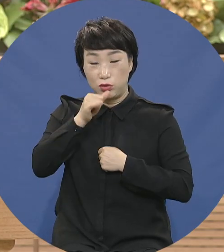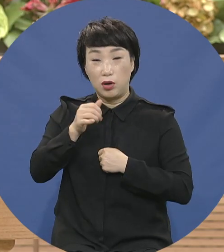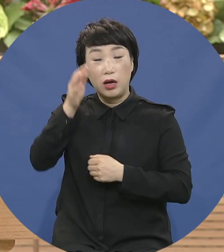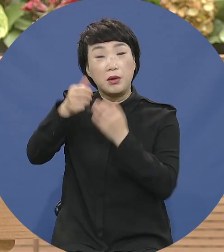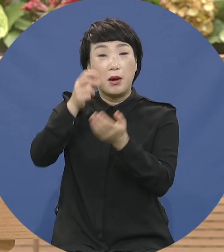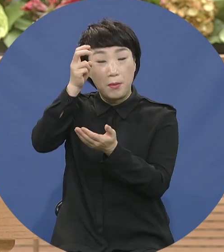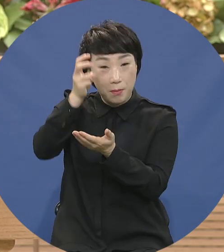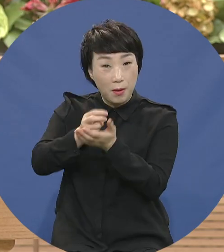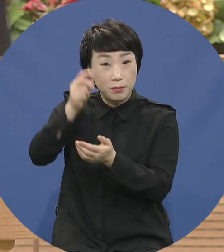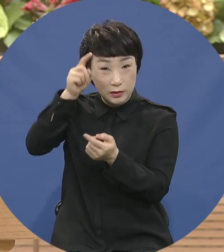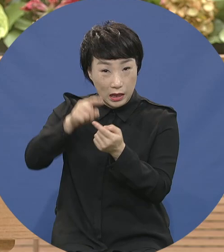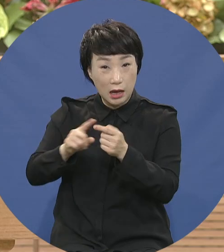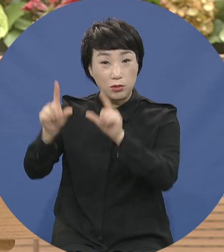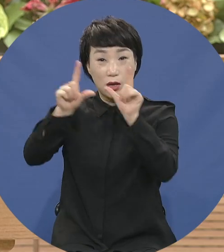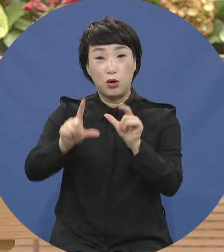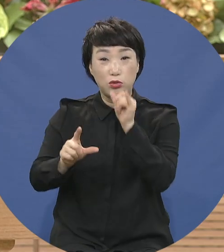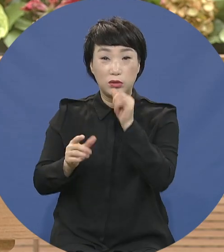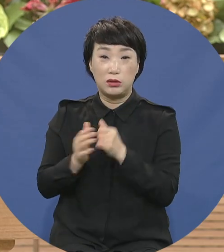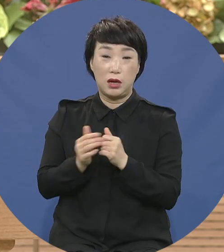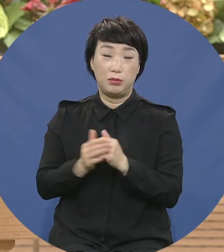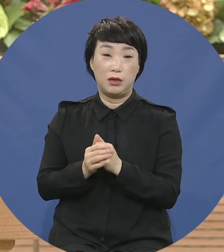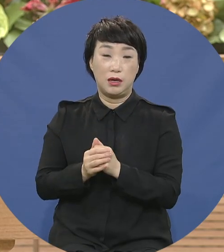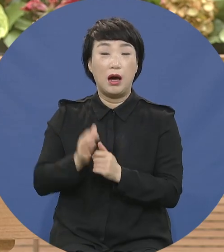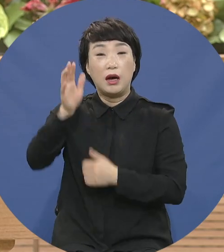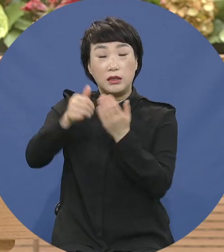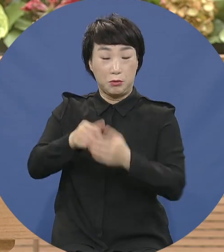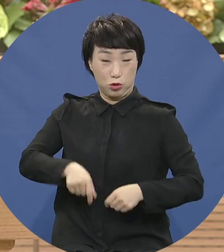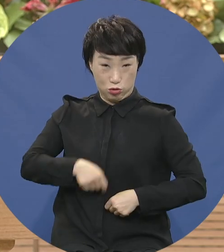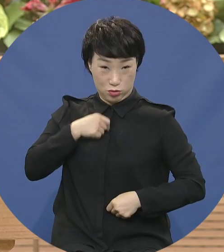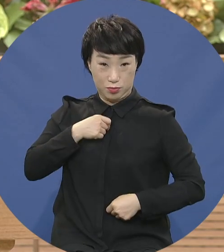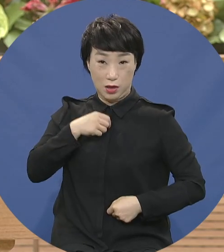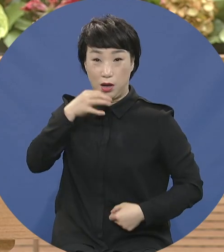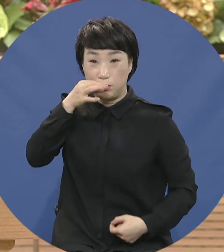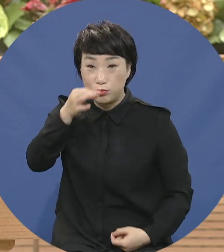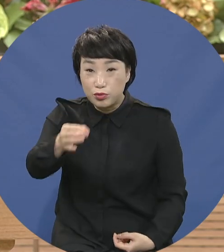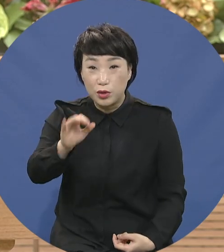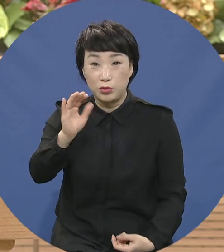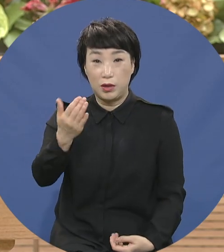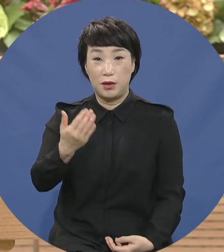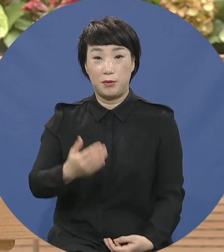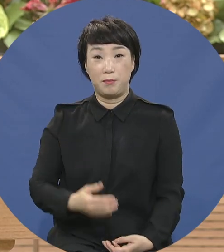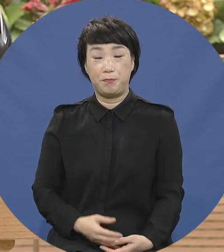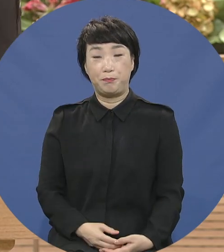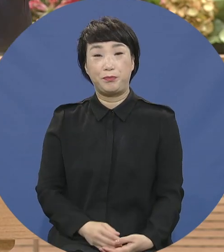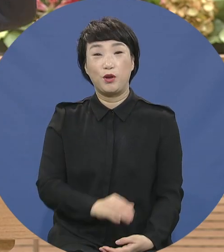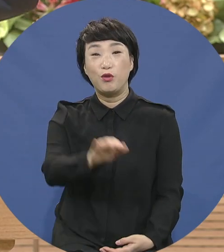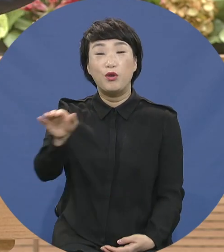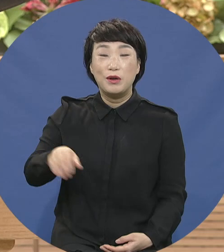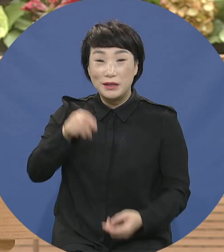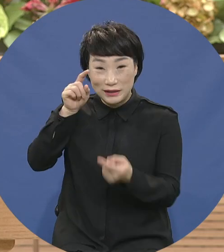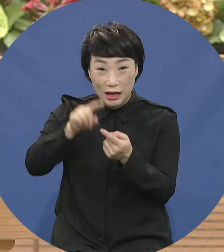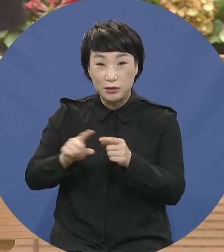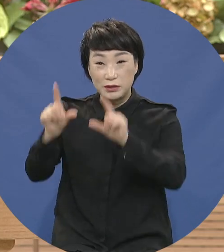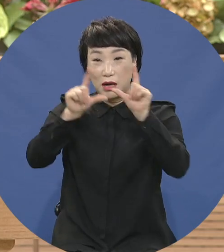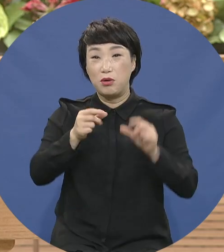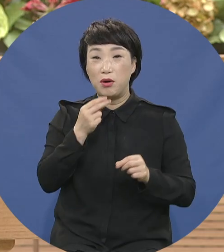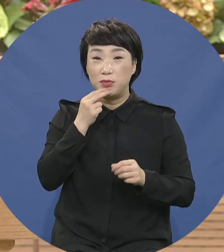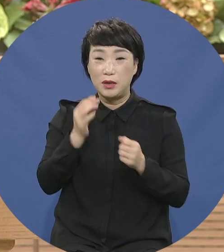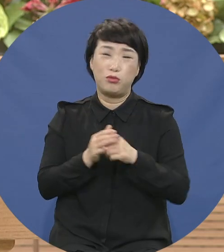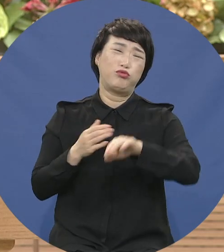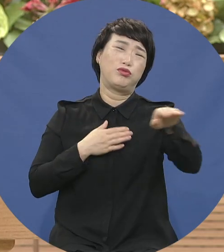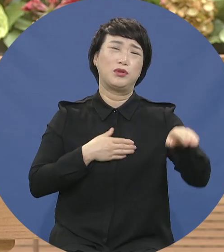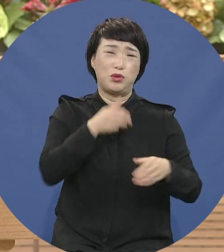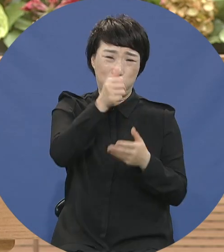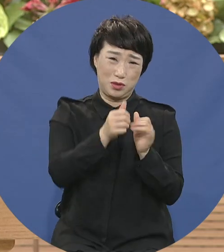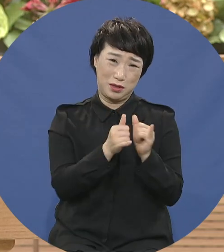공의로운 법대로 살기 때문에 하나님은 의로우시다 이 말입니다. 우리는 그렇게 못 살기 때문에 죄인이라